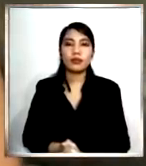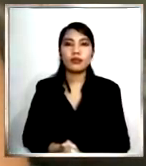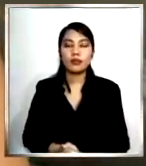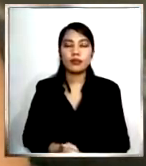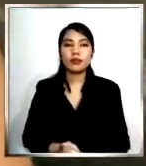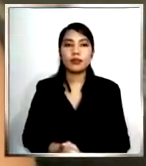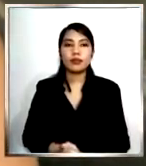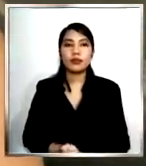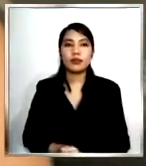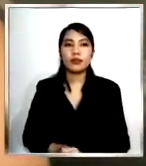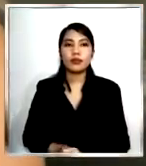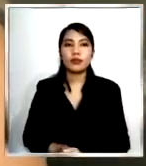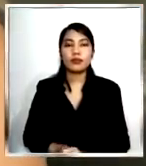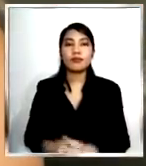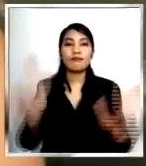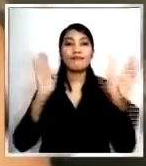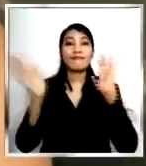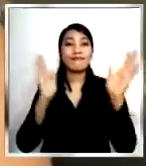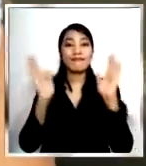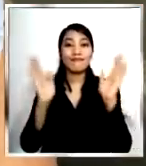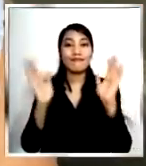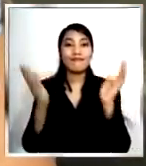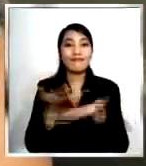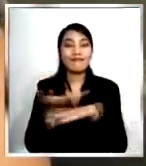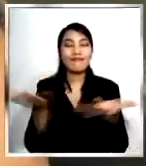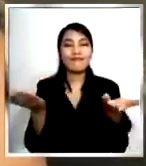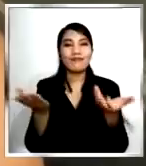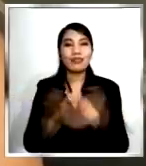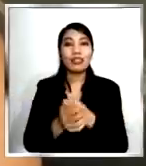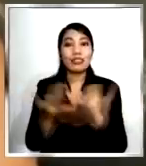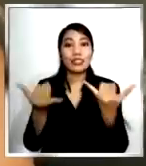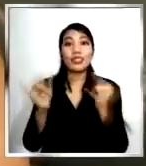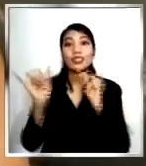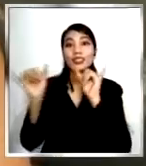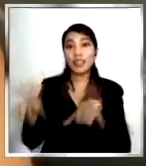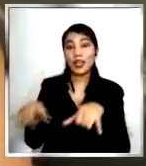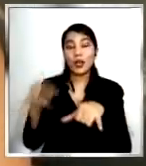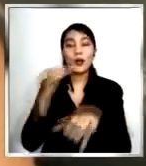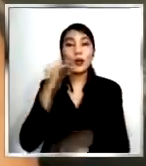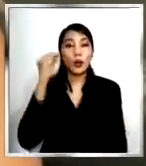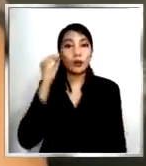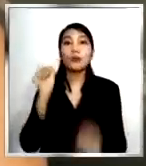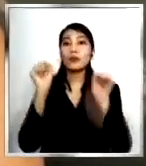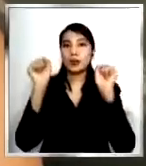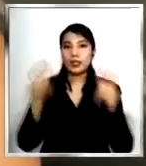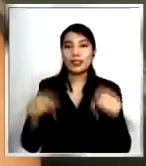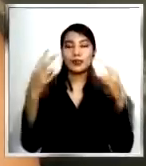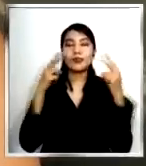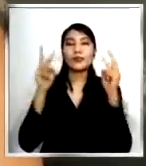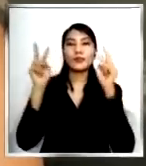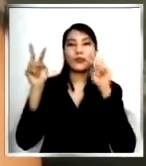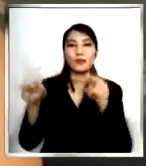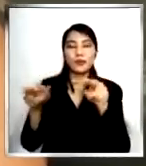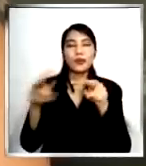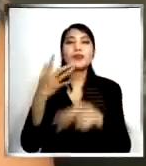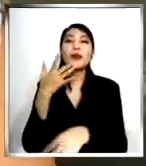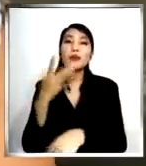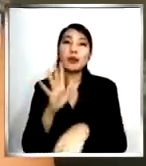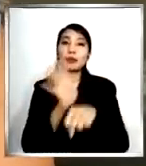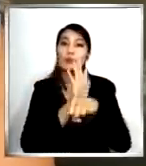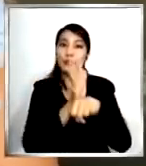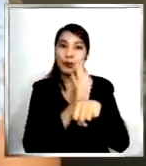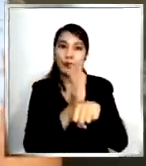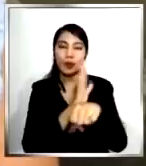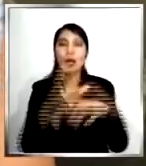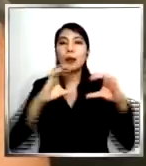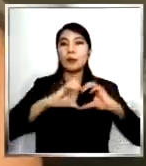Hello mga kapuso! Ayan, habang naka-stay at home, pwedeng-pwede mo nang mapanood ang inyong favorite movies at Kapuso TV shows for